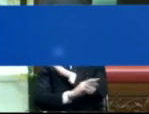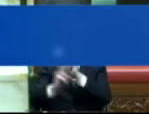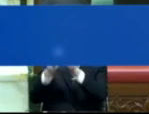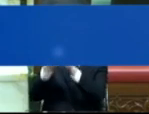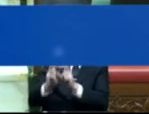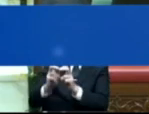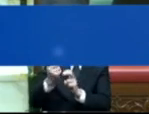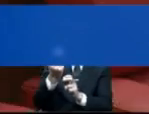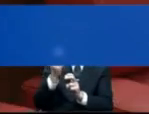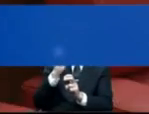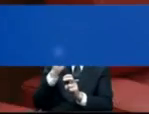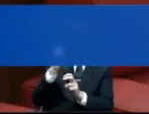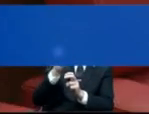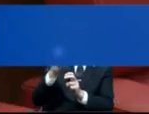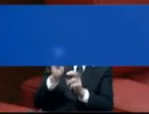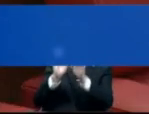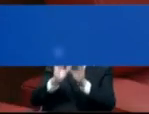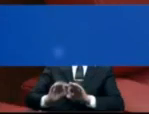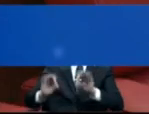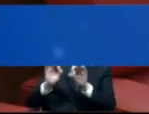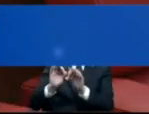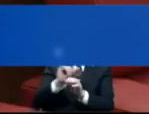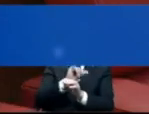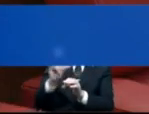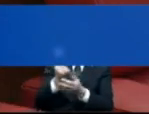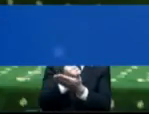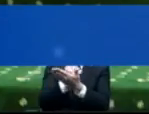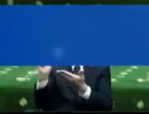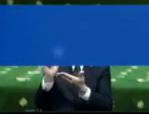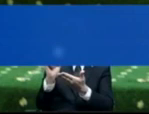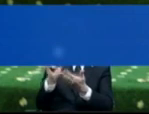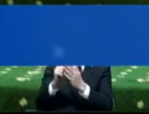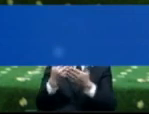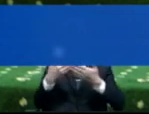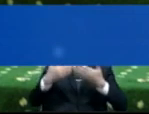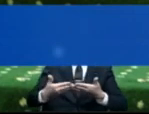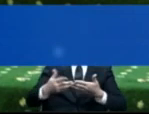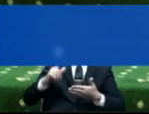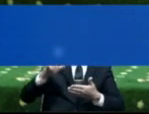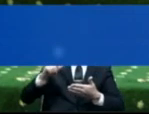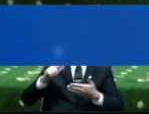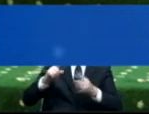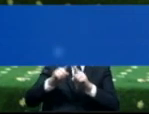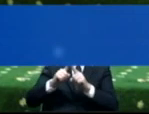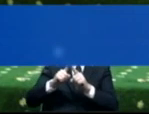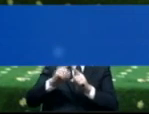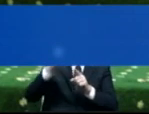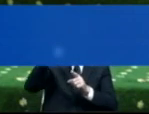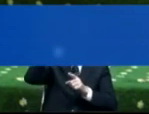بأرخص ثمن. هذا المفهوم ما بقاش. اليوم عندنا كفاءات اللي إن شاء الله غادي